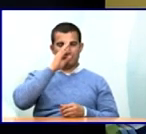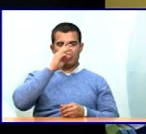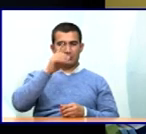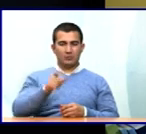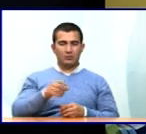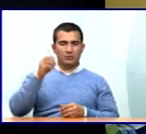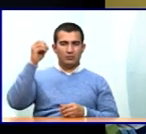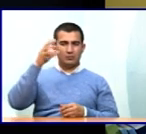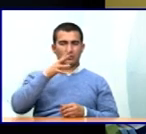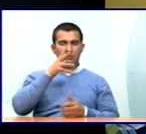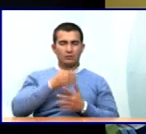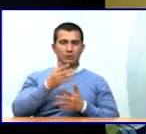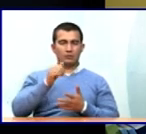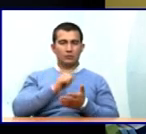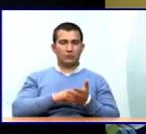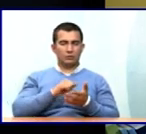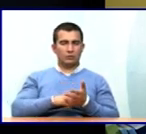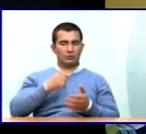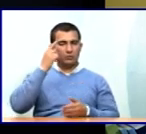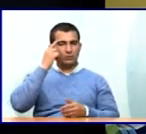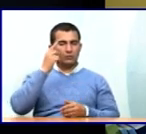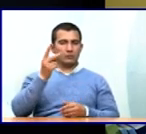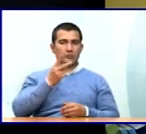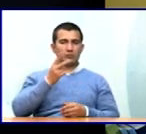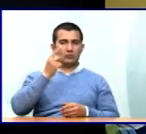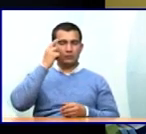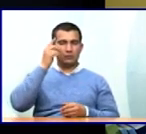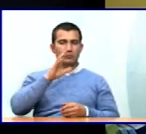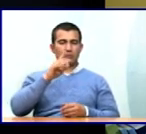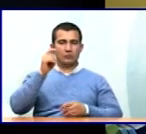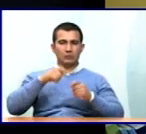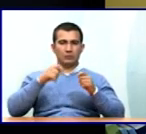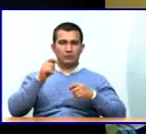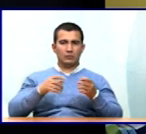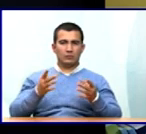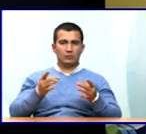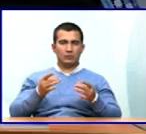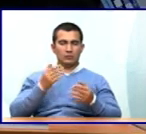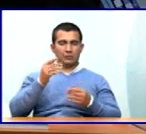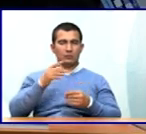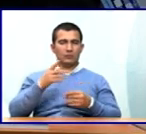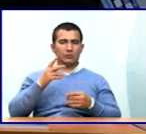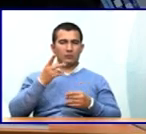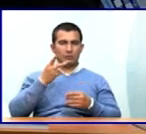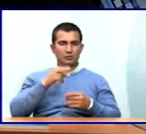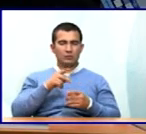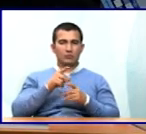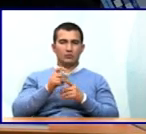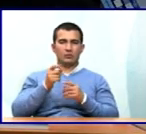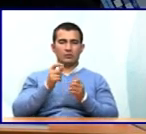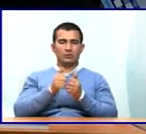quyosh radiatsiyasi sabab deb o'yladi, ikkinchisi esa yog'ingarchilik sabab deb o'yladi. Buni bajarish uchun